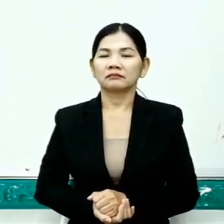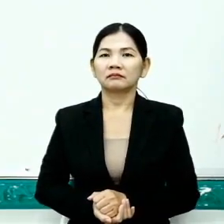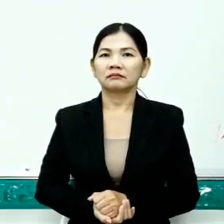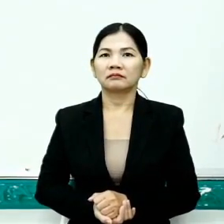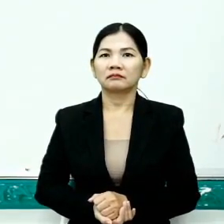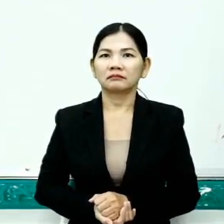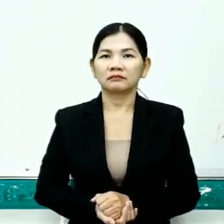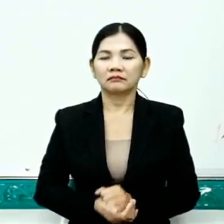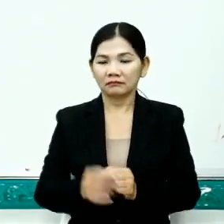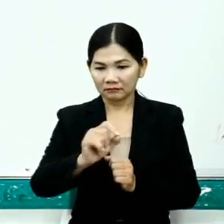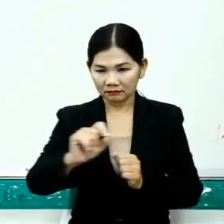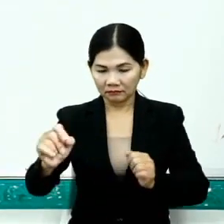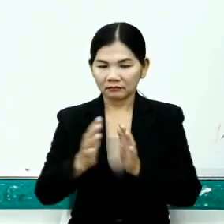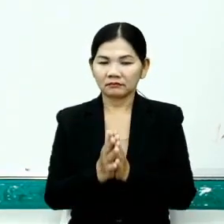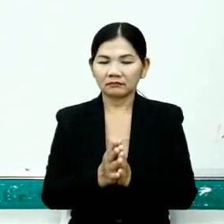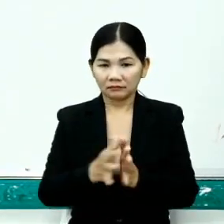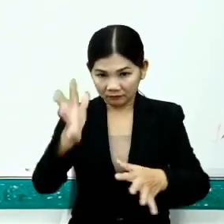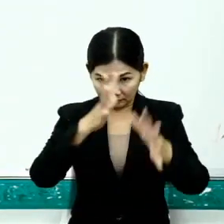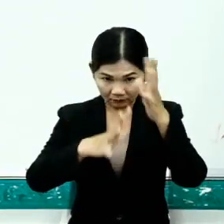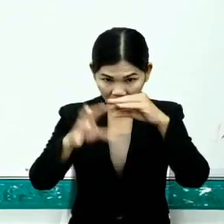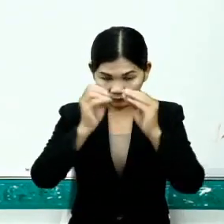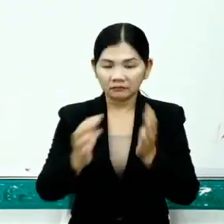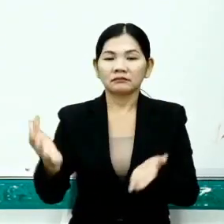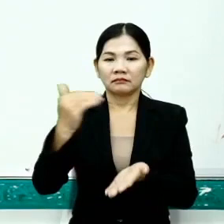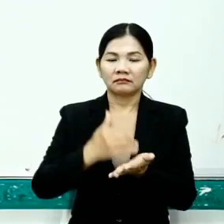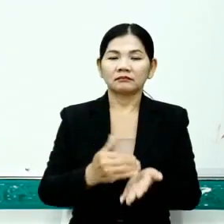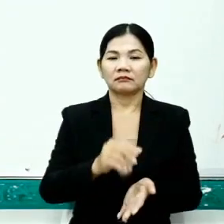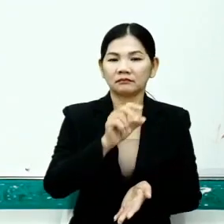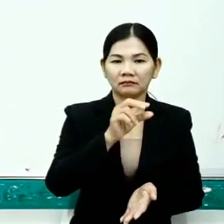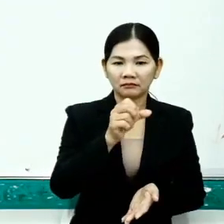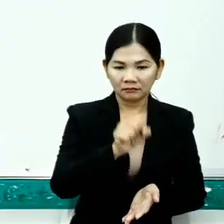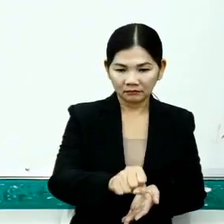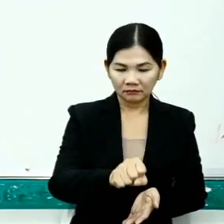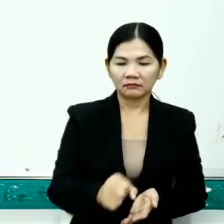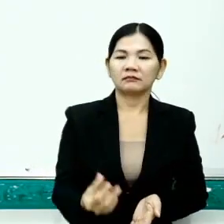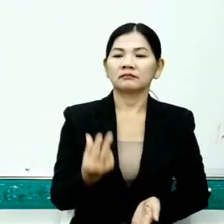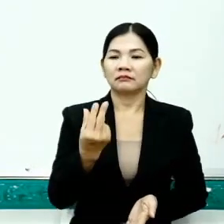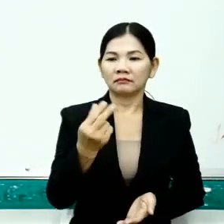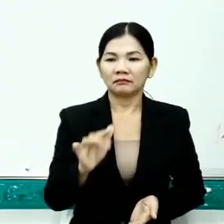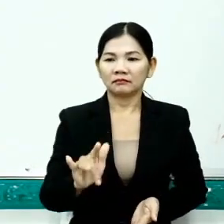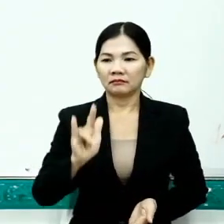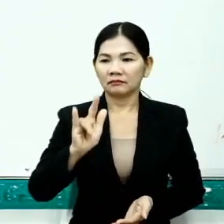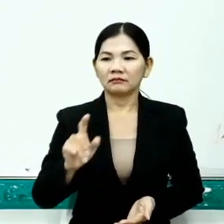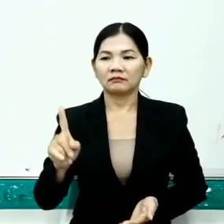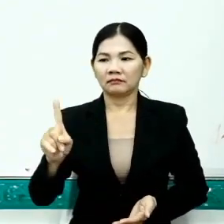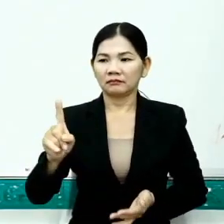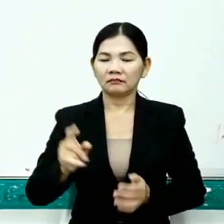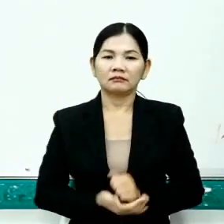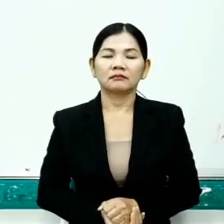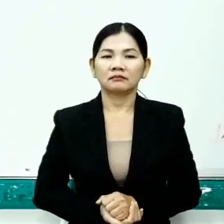ចាអញ្ចឹងយើងសរសេររៀនសារឡើងវិញតថបនិងផ